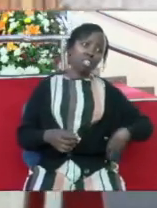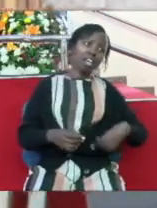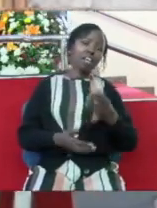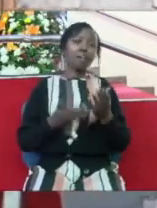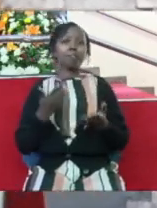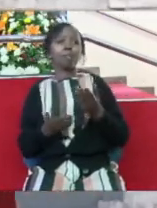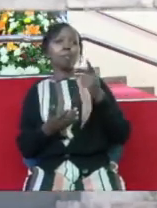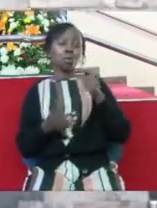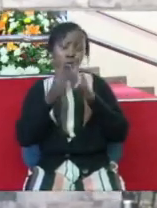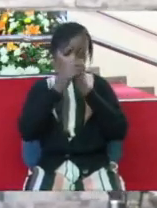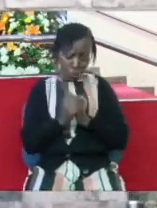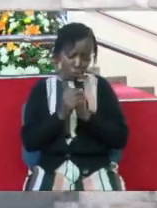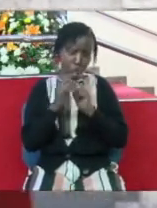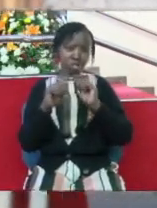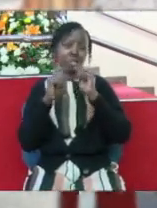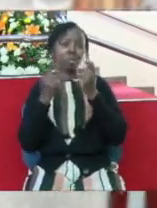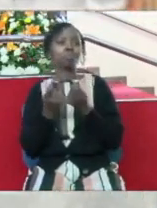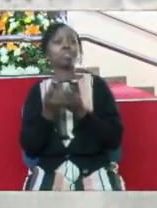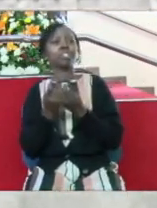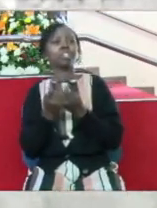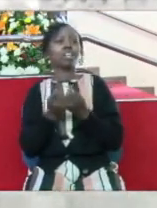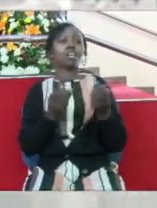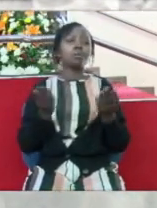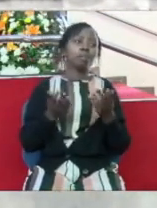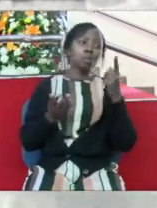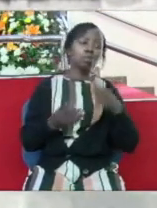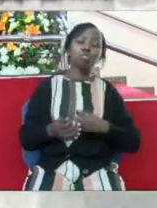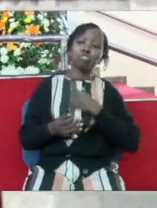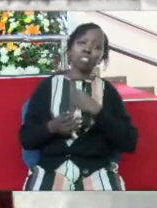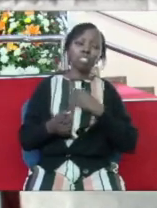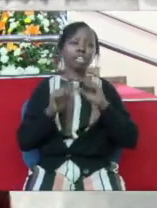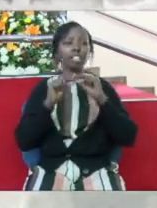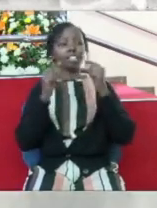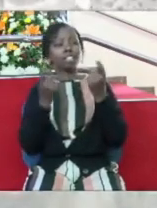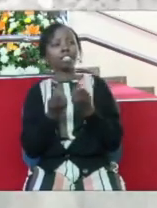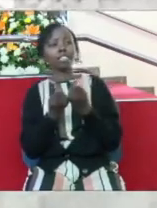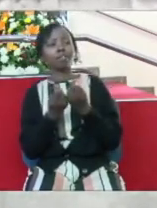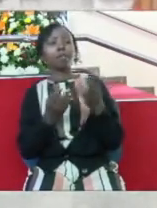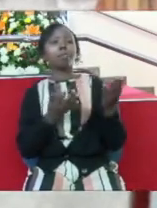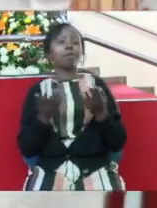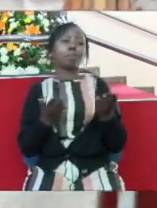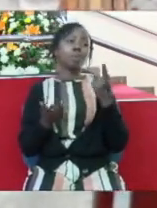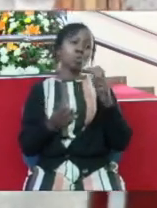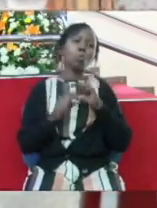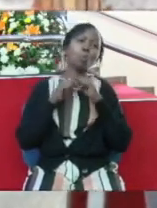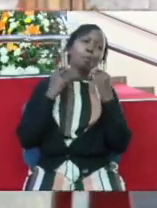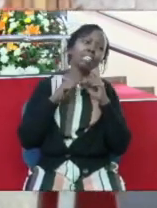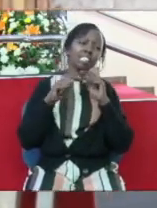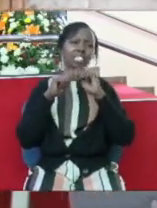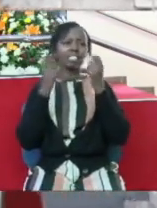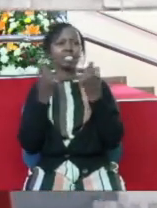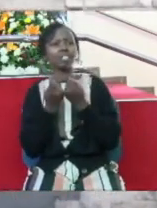in the worship team. Unaweza kuwa na hudumu katika ibada. You are in the hospitality. Uko katika watu wa hospitality. You are in the ministry team. Uko katika huduma. You